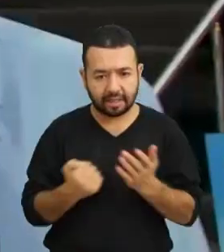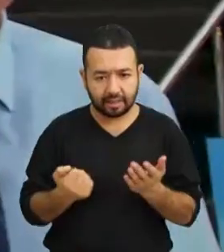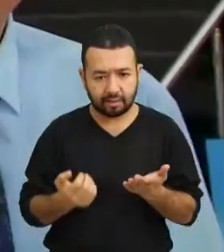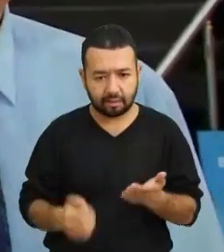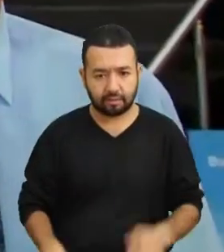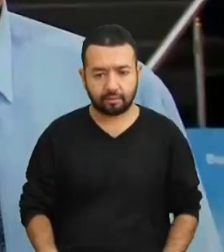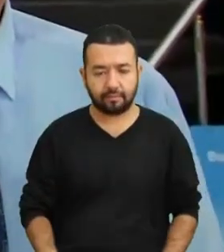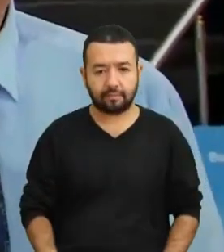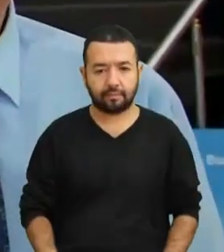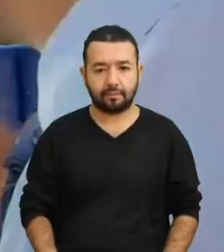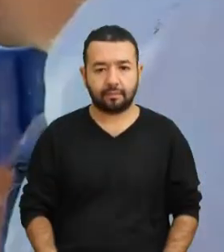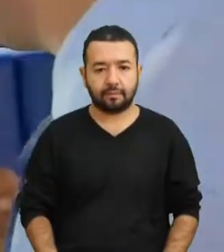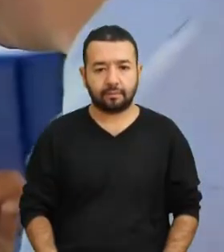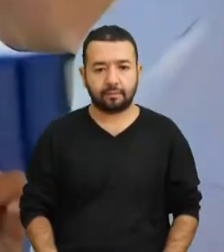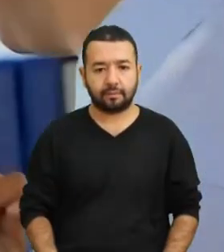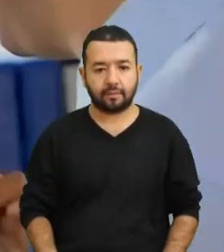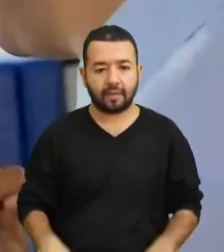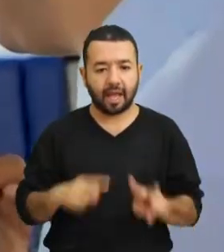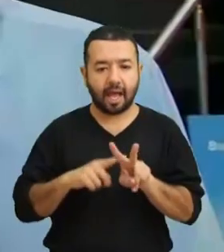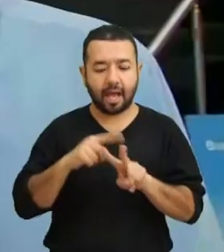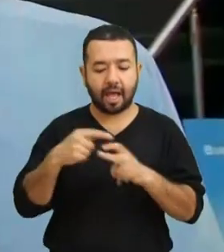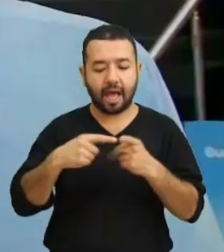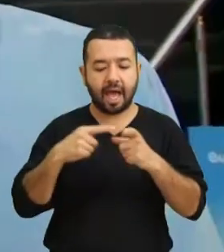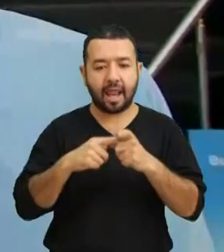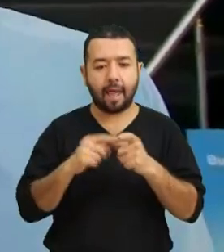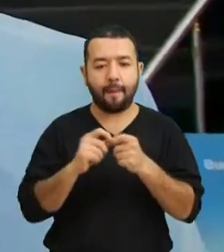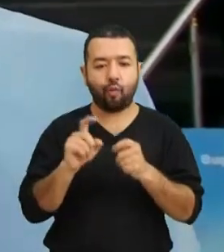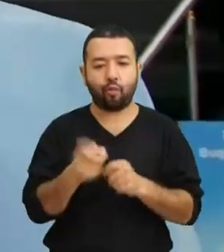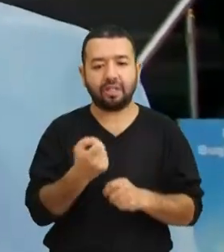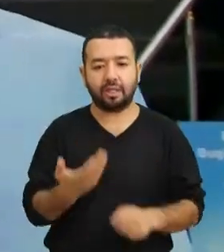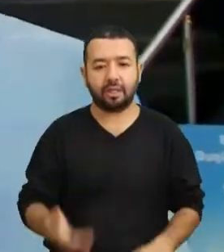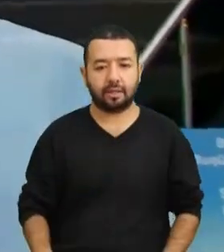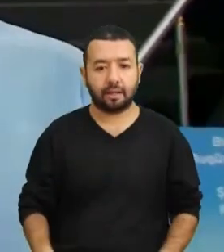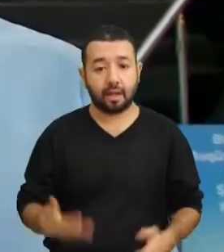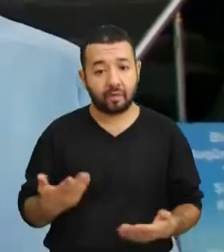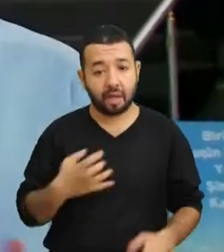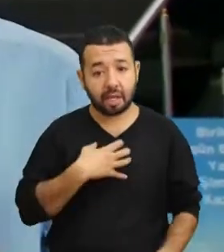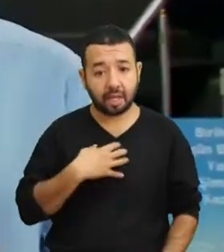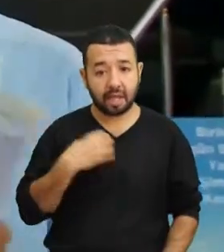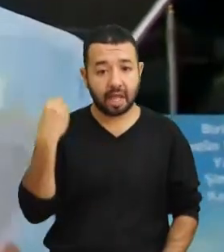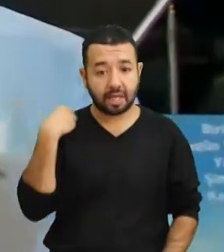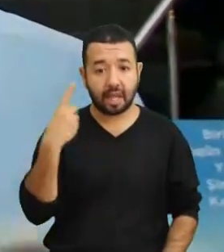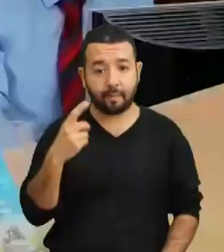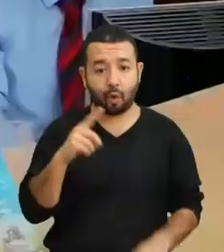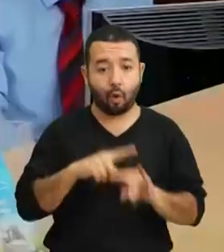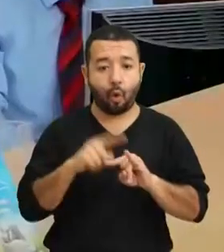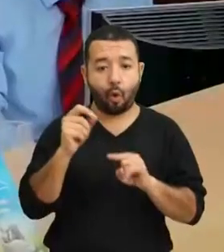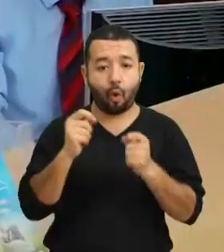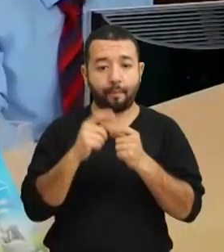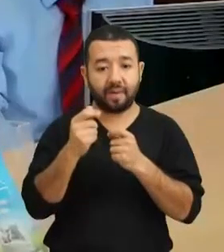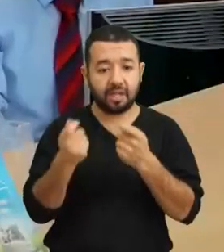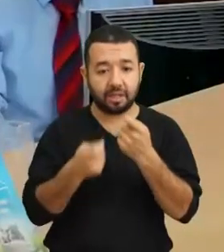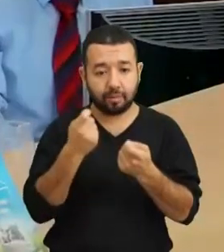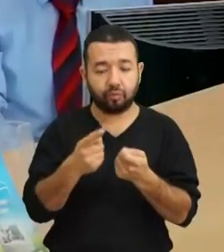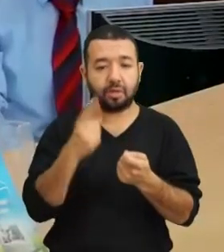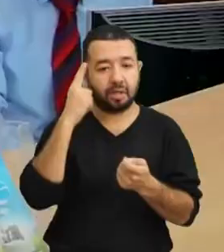Gazetenin bulmaca sayfasını gösterdi. Kare bulmaca. Evet. Hayır, kendinize yeni bir hobi edinmek en iyisiydi. Çok